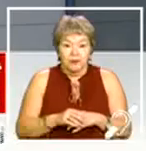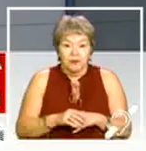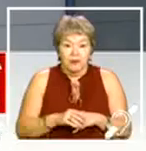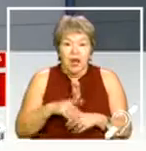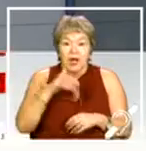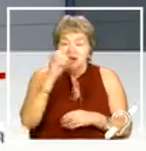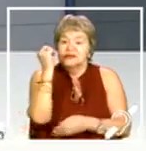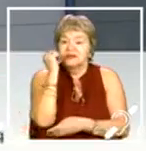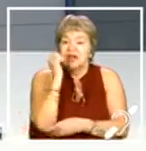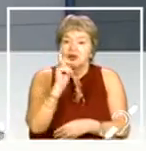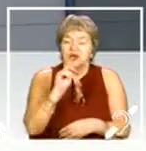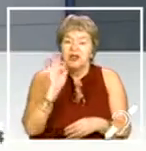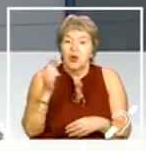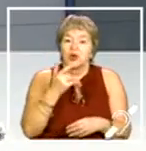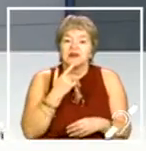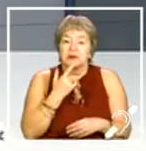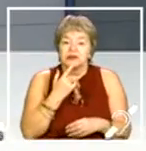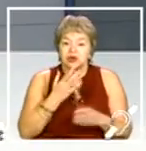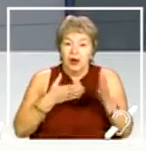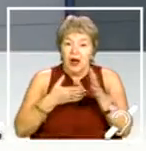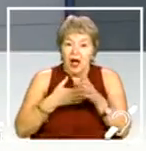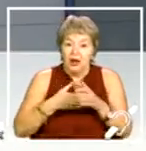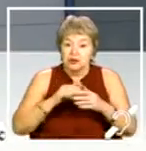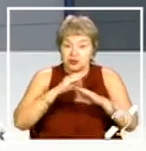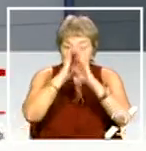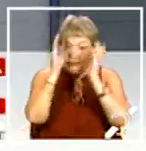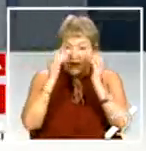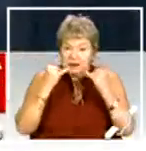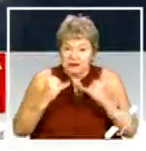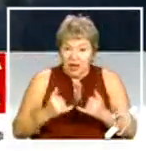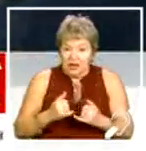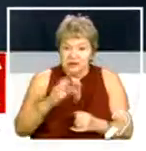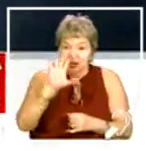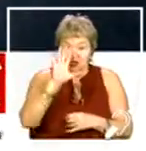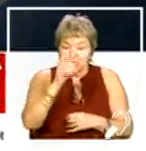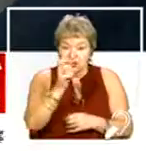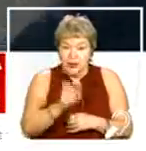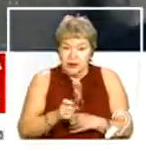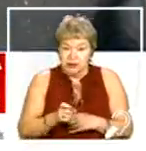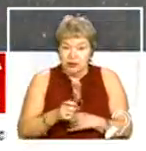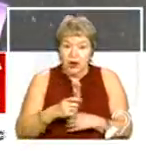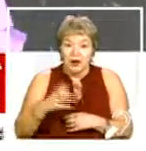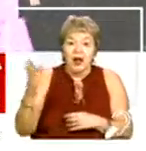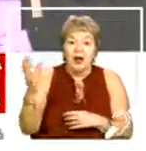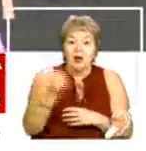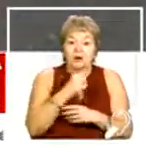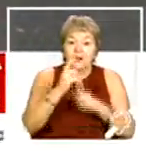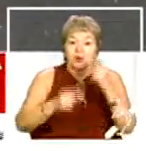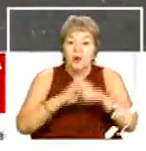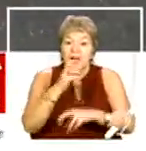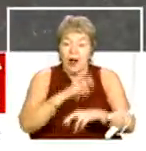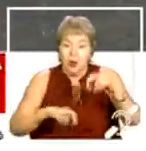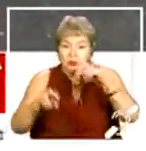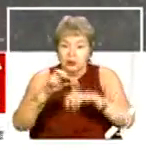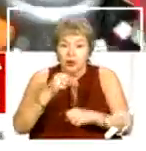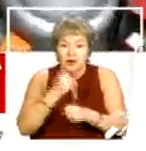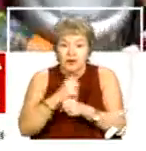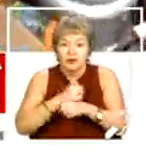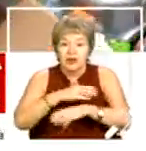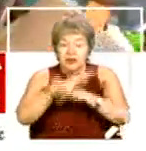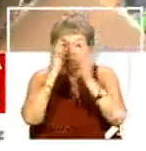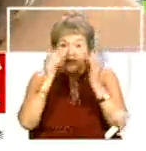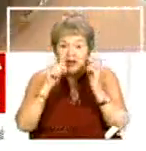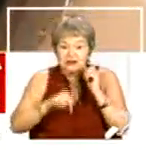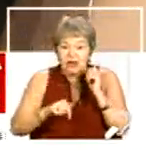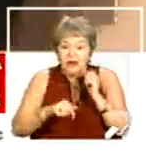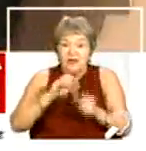Aici, la sediul DICO Timișoara, au ajuns în cursul acestei dimineți 5 persoane ridicate în urma descinderilor care au avut loc în această dimineață